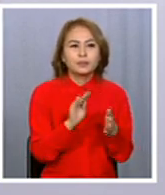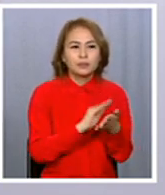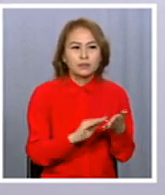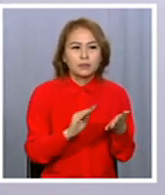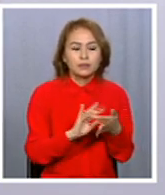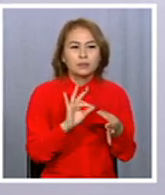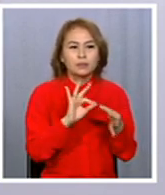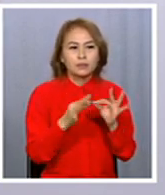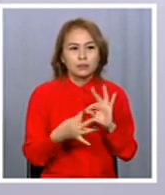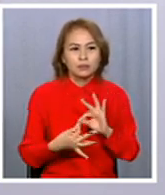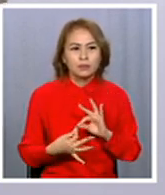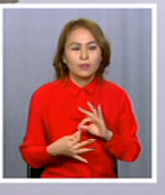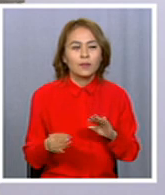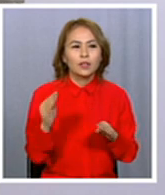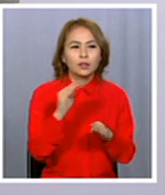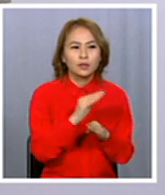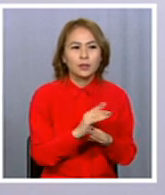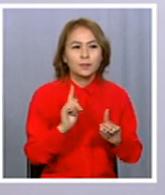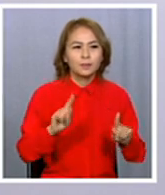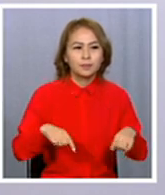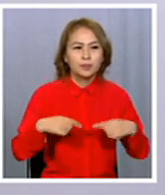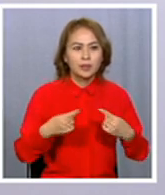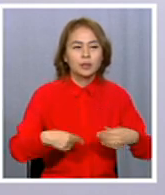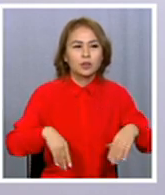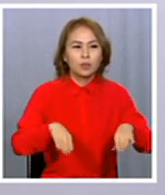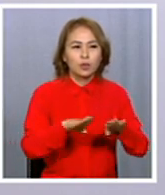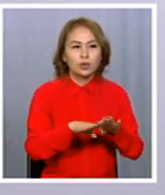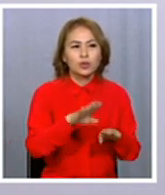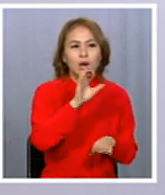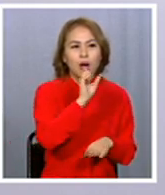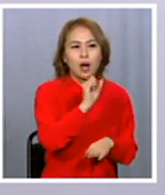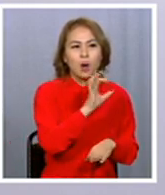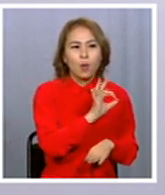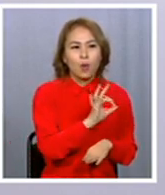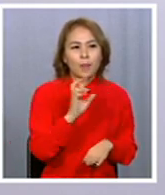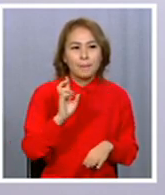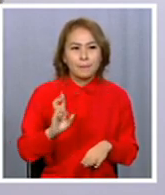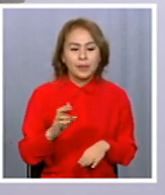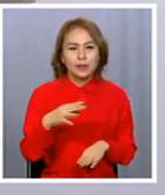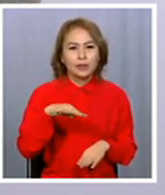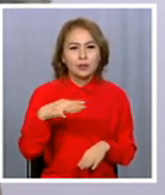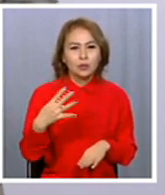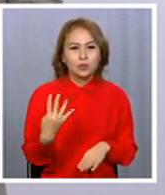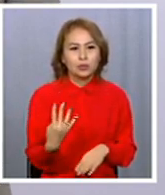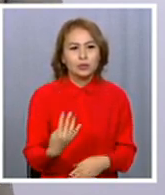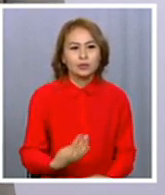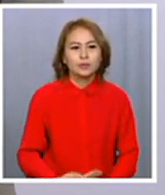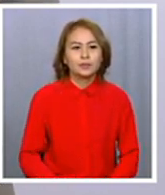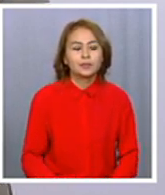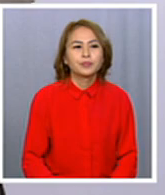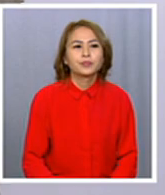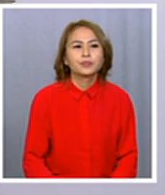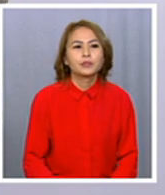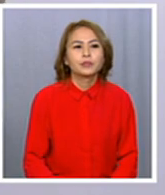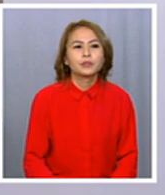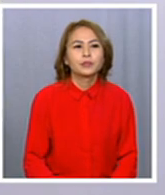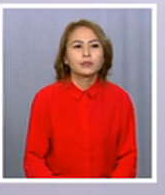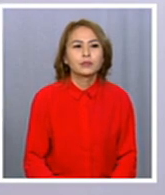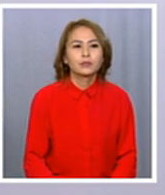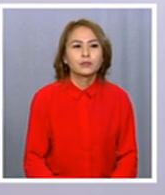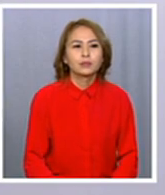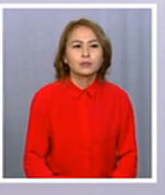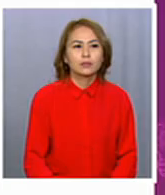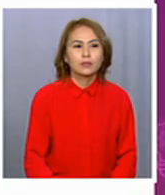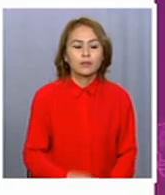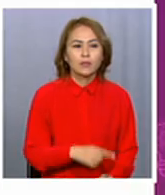анықтаймыз. Және берілген бойынша АОБ бұрышы 44 градусқа тең болсын, иә? Енді